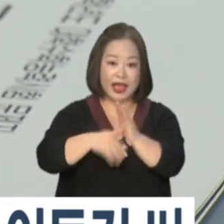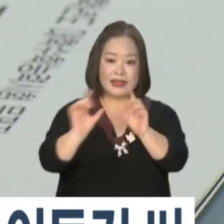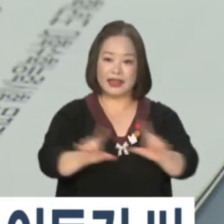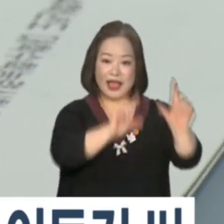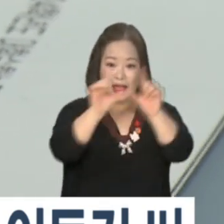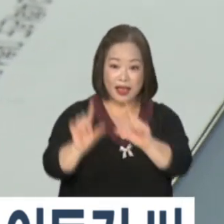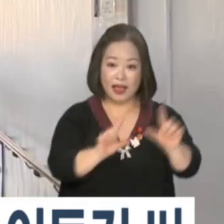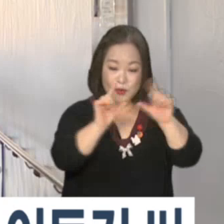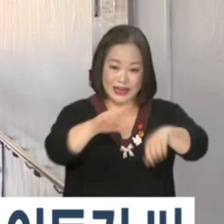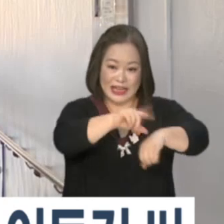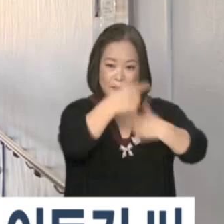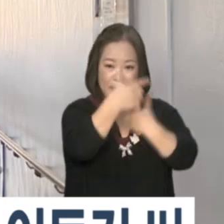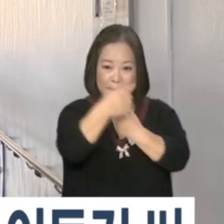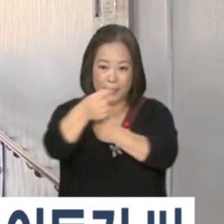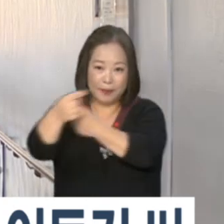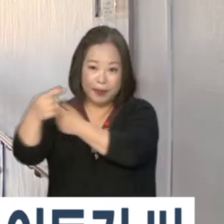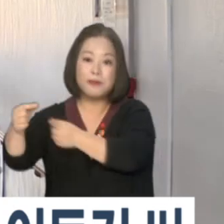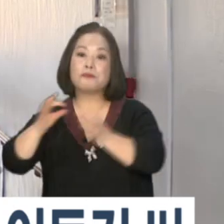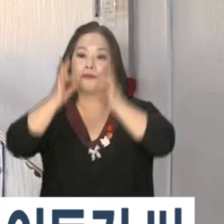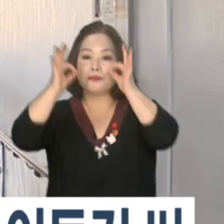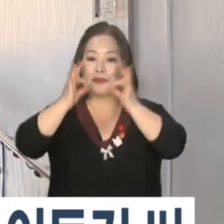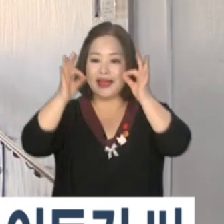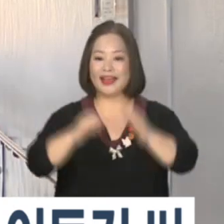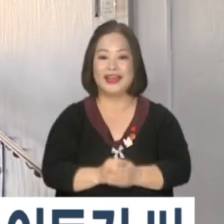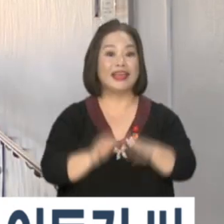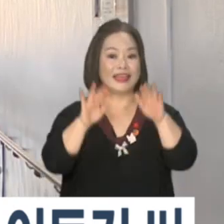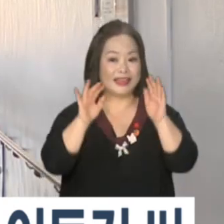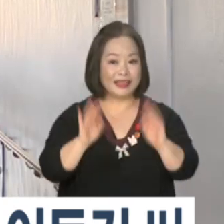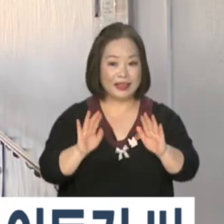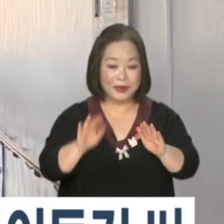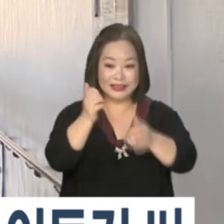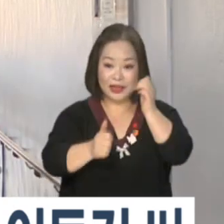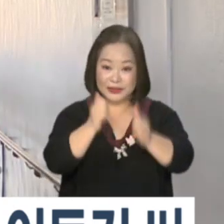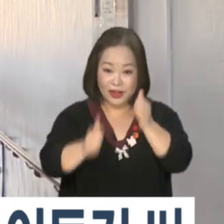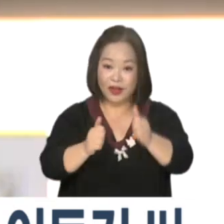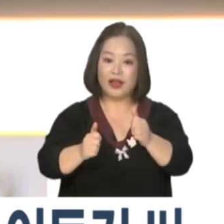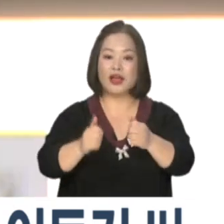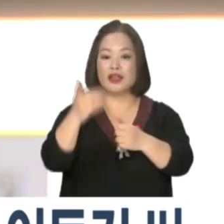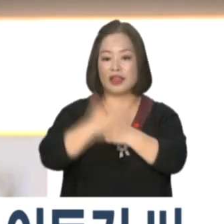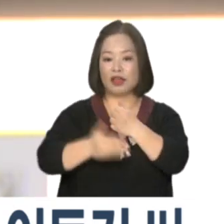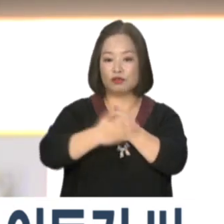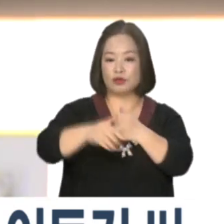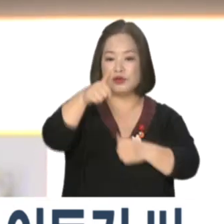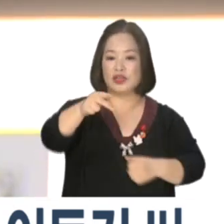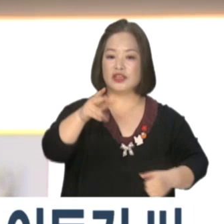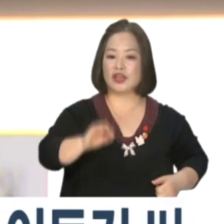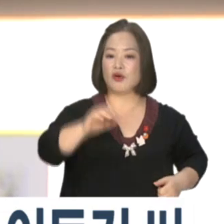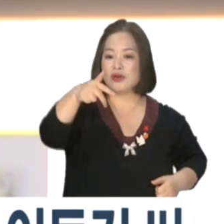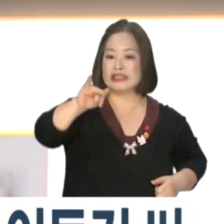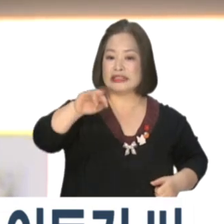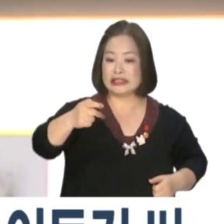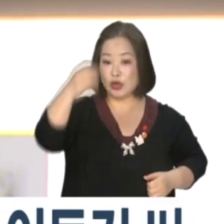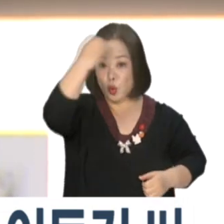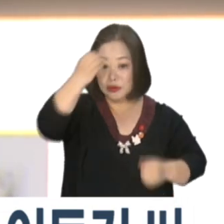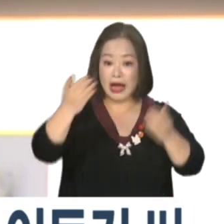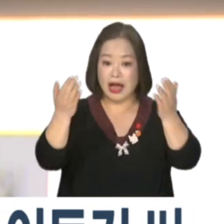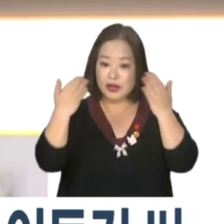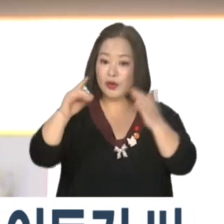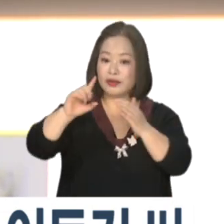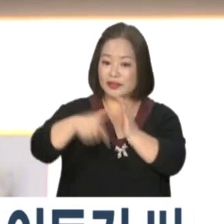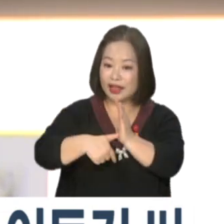패턴을 맞추려 했다고 덧붙였습니다 이번 수능에서 대구 경신고 졸업생 이동건 씨는 표준